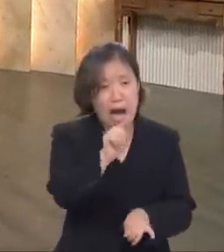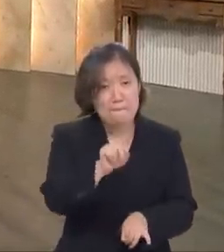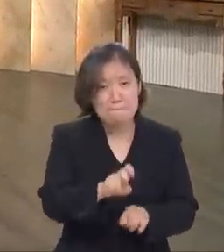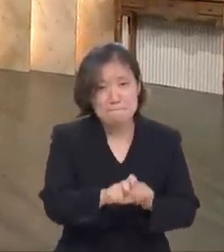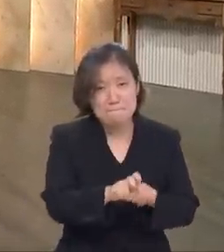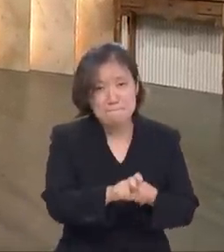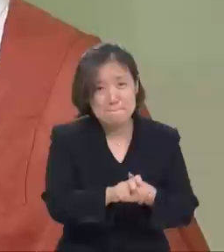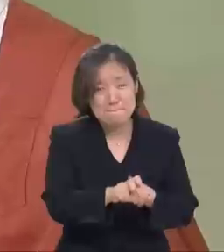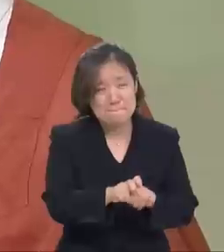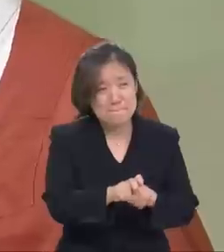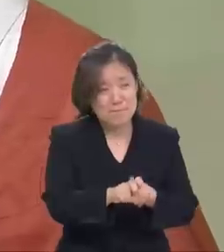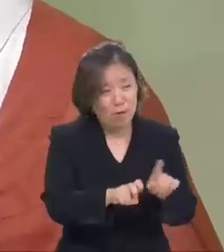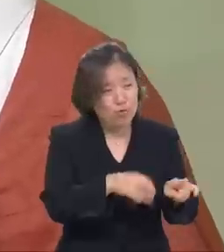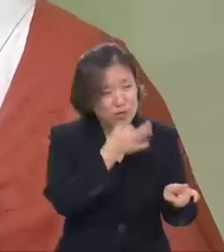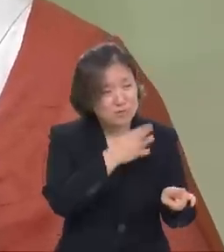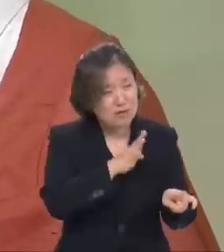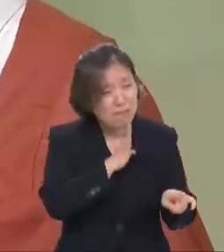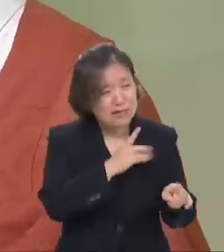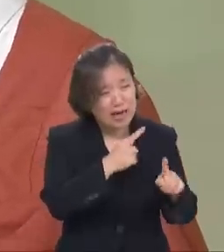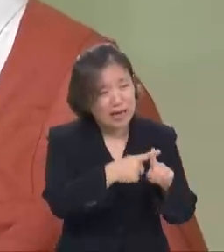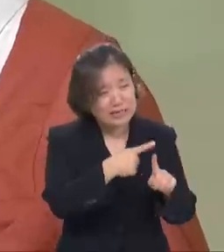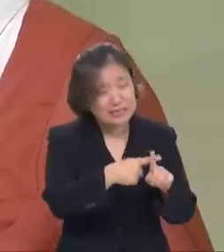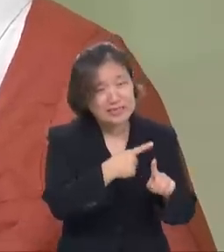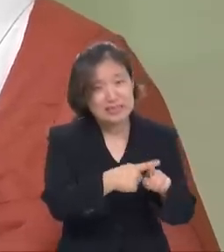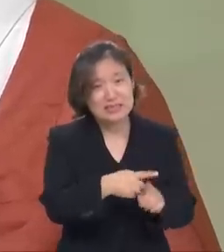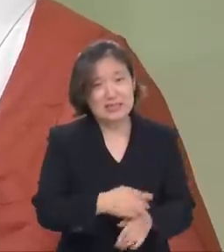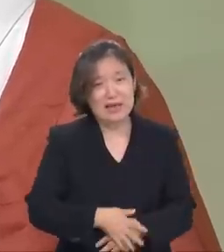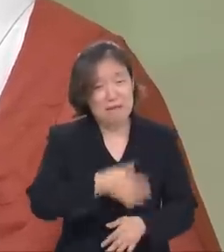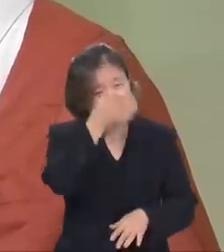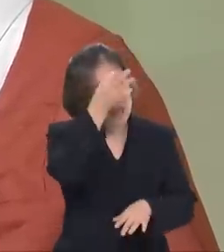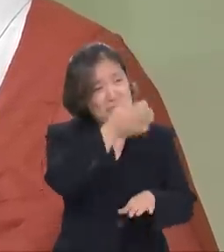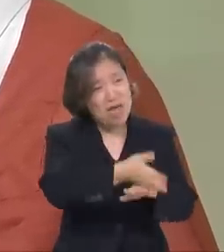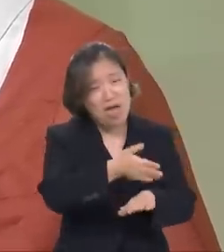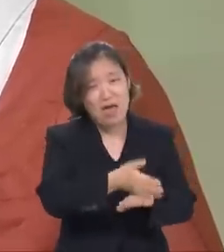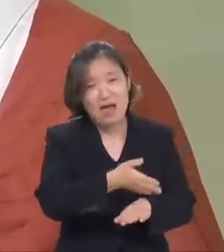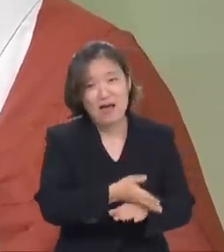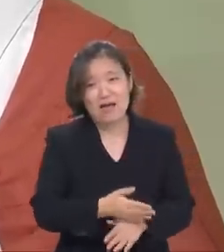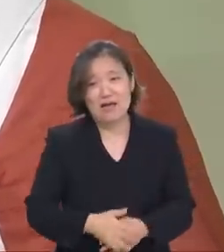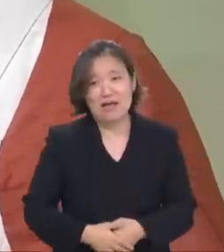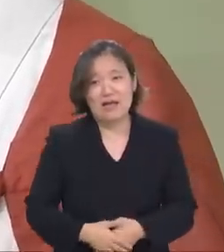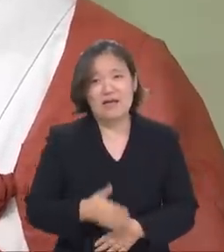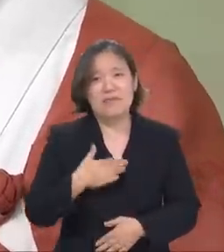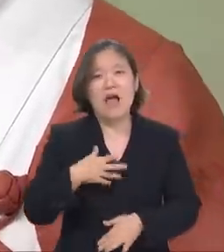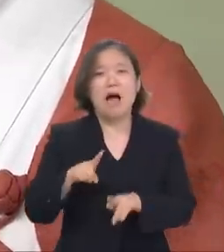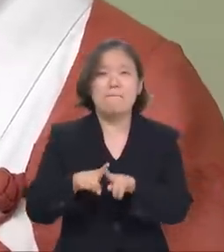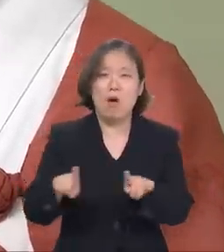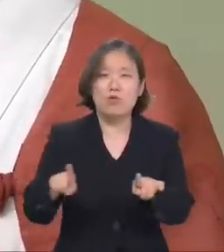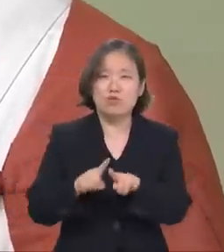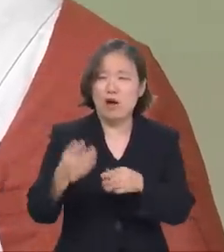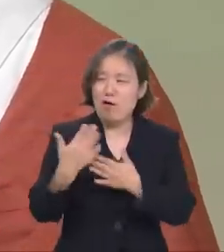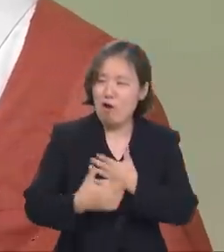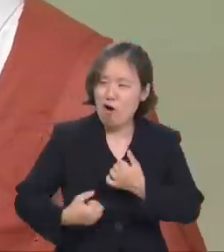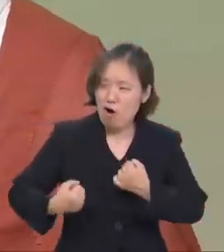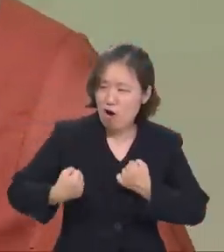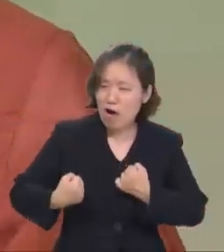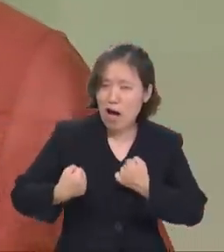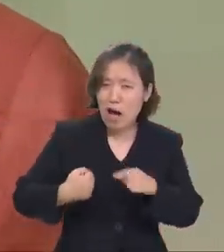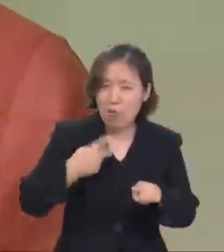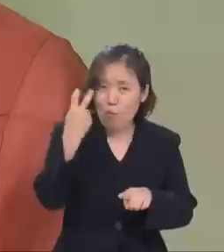힘들지 미안하다 내가 평소에이 건강관리를 제대로 못해서